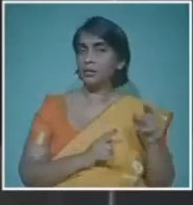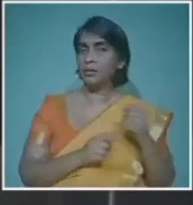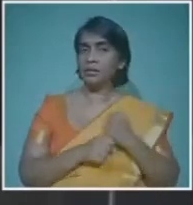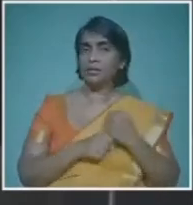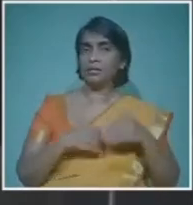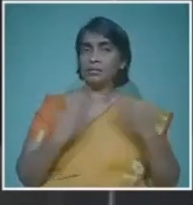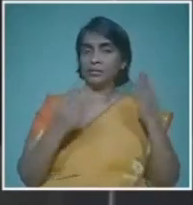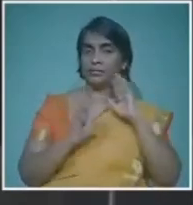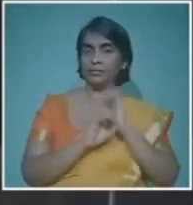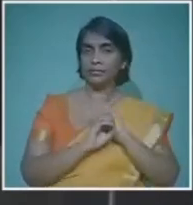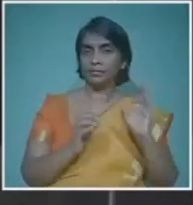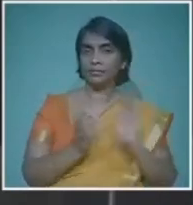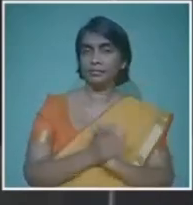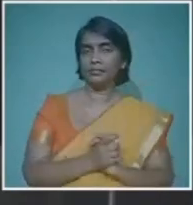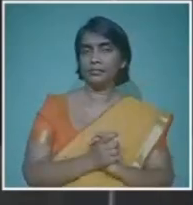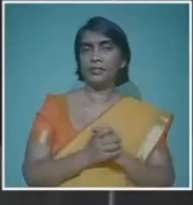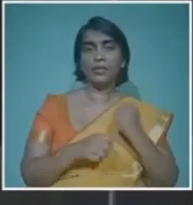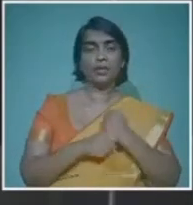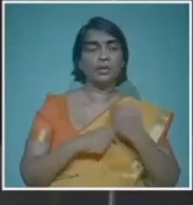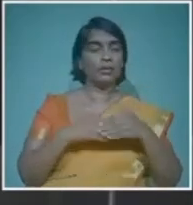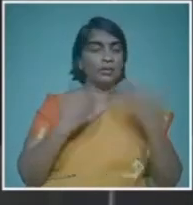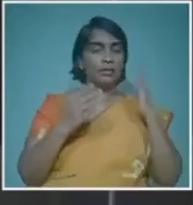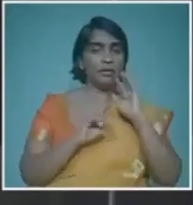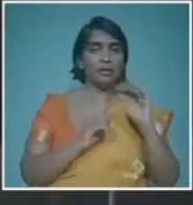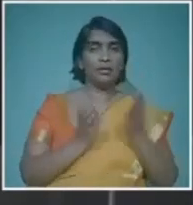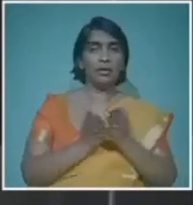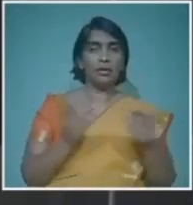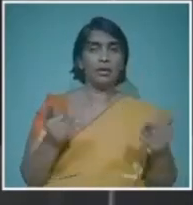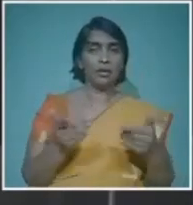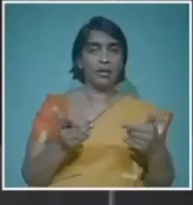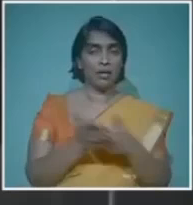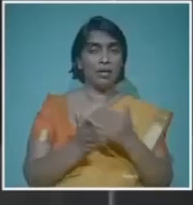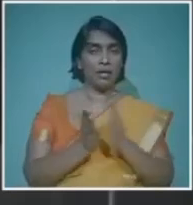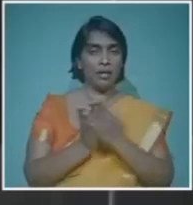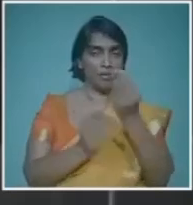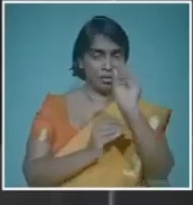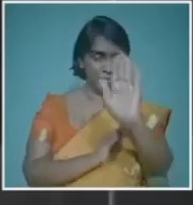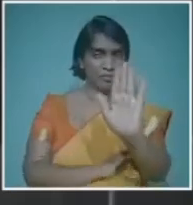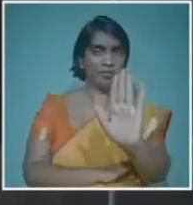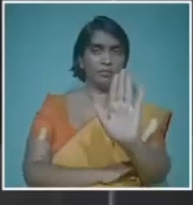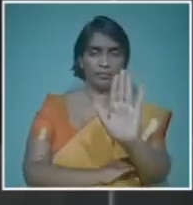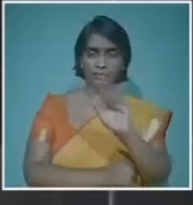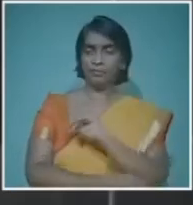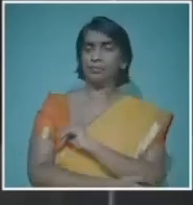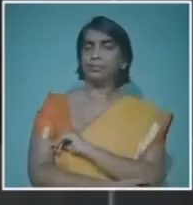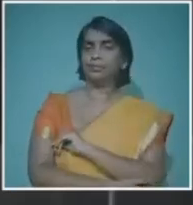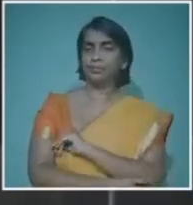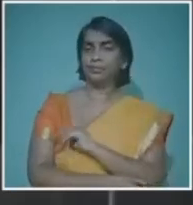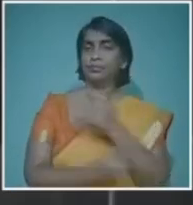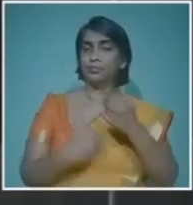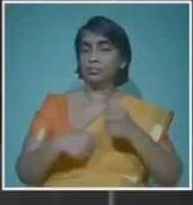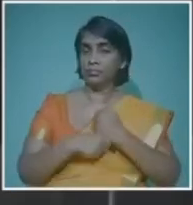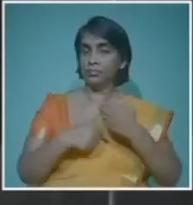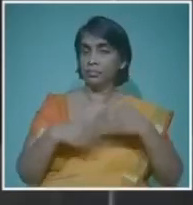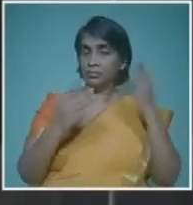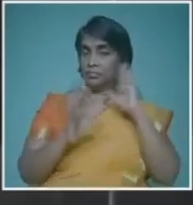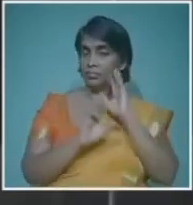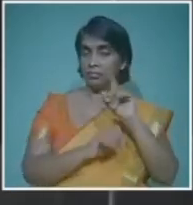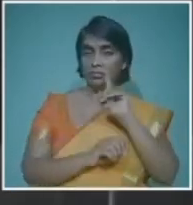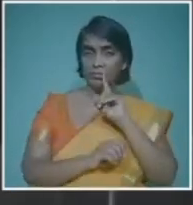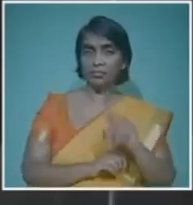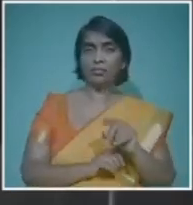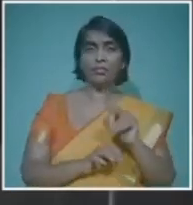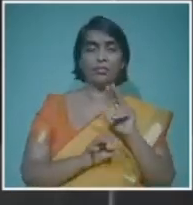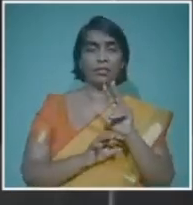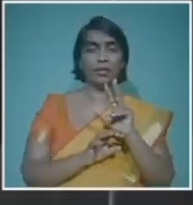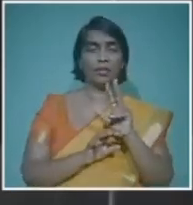gazette ekak gahano. Gazette ekak gahala waraya emathuma obathuma poddak in. Hari gazette ekak gahala kiyenawa 18